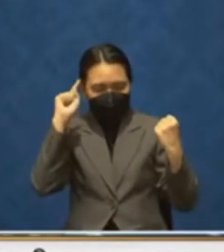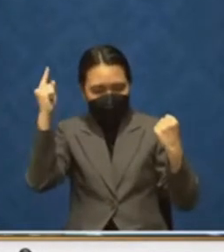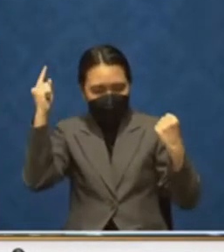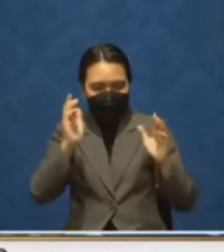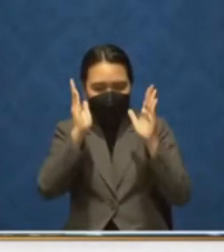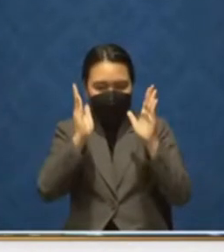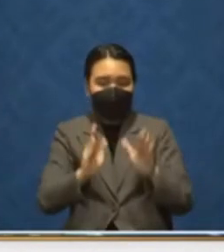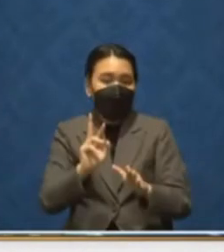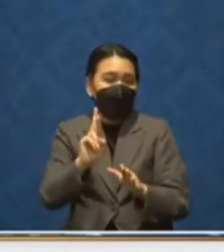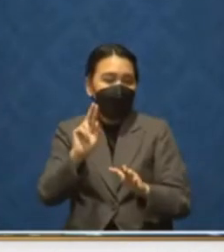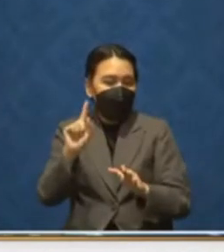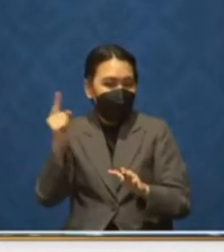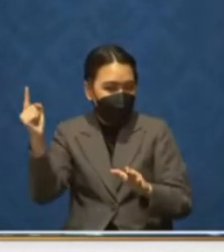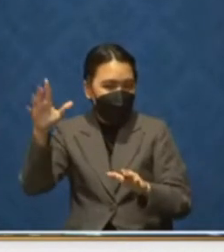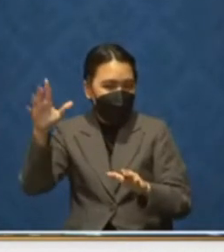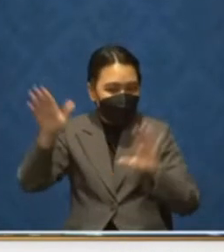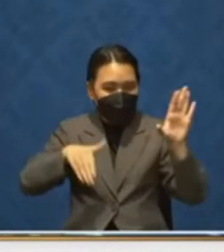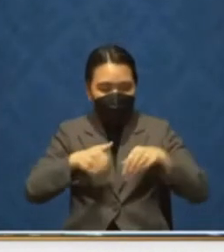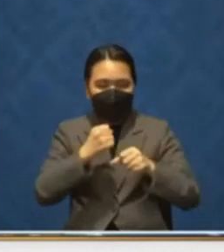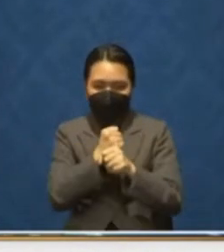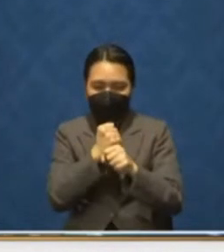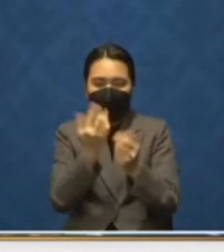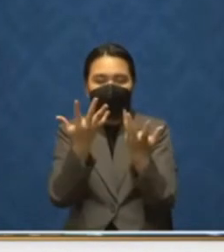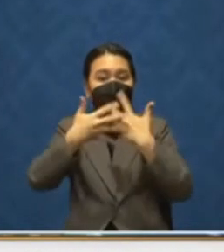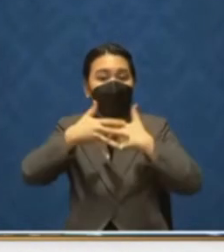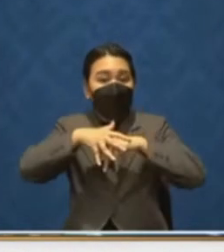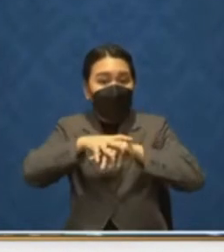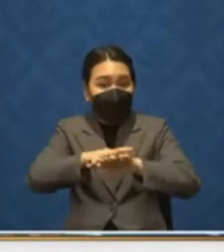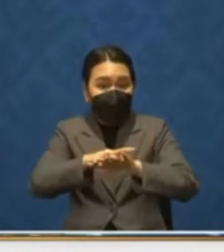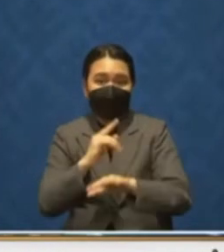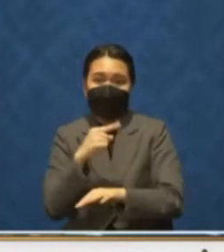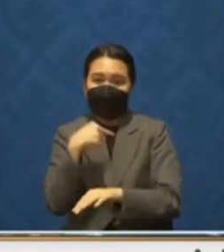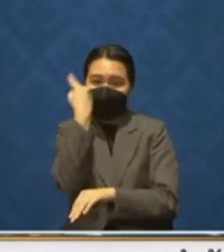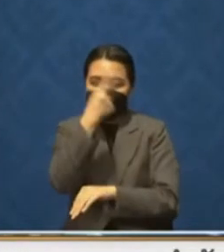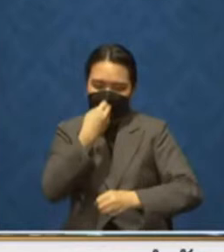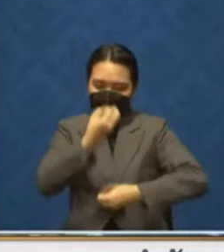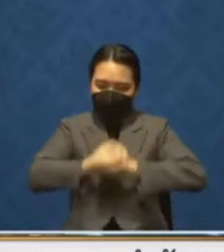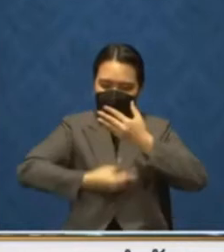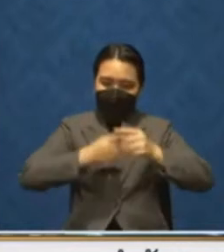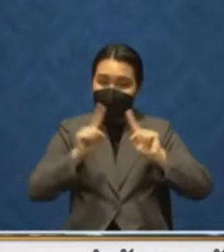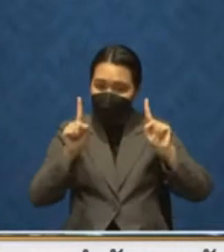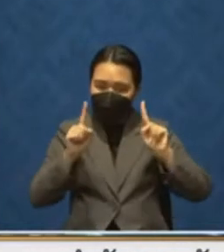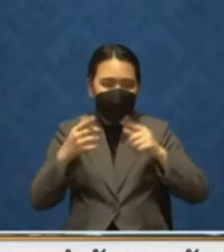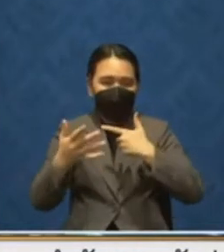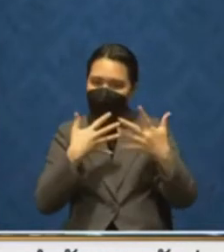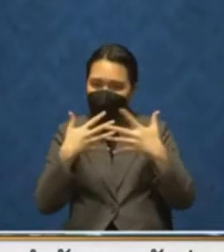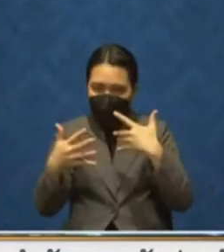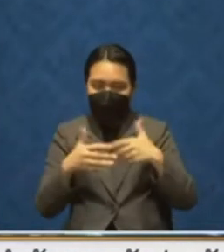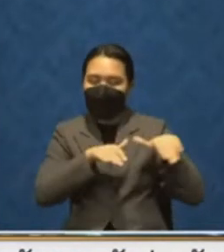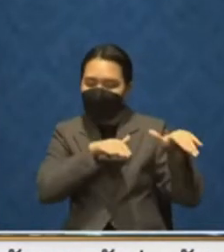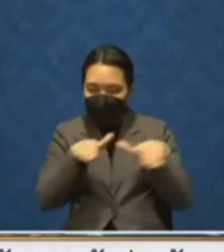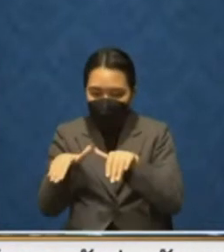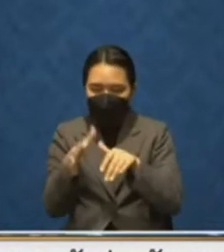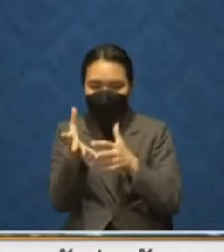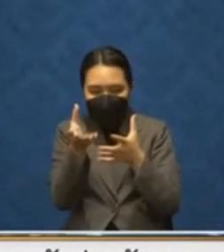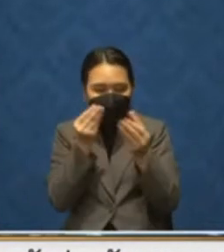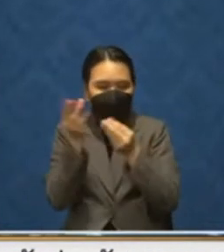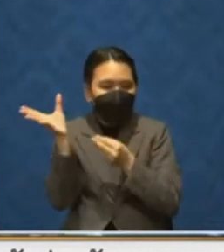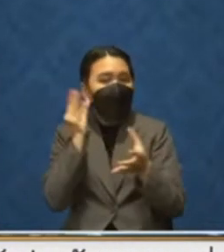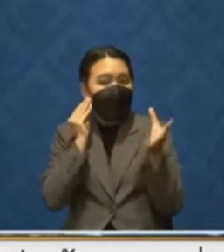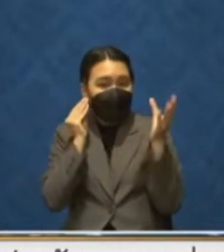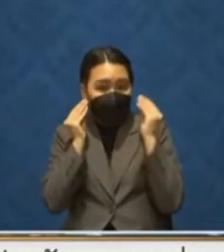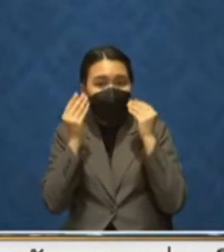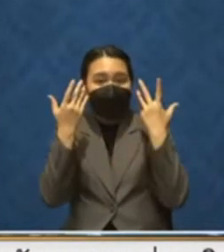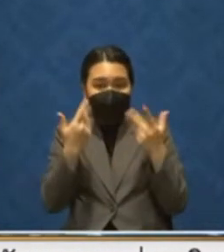เข้ามาร่วมทำงานร่วมกันถึงแม้ว่าเขาจะเห็นต่างด้วยกันแต่เขาพร้อมที่จะรับฟังและพร้อมที่จะมาสร้างประเทศที่ดีกว่าไปด้วย